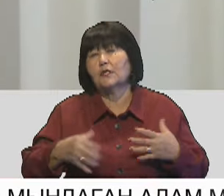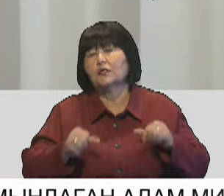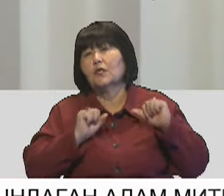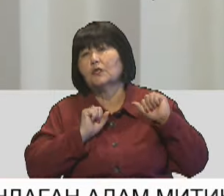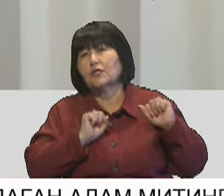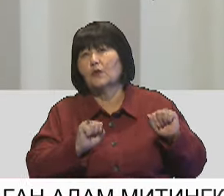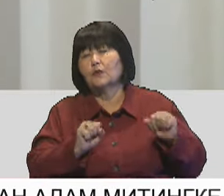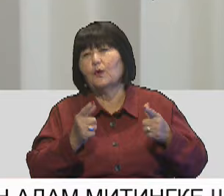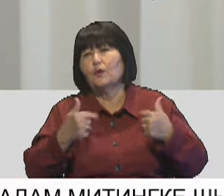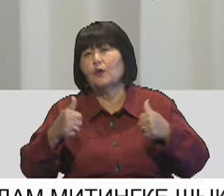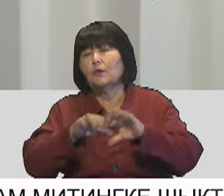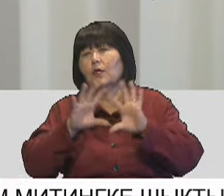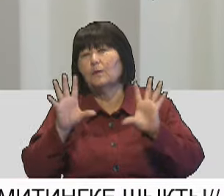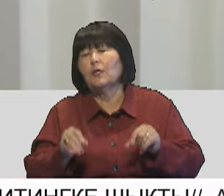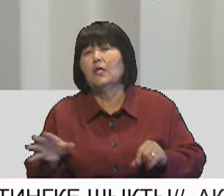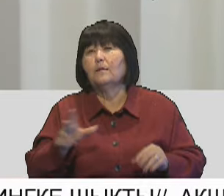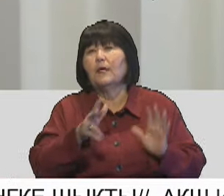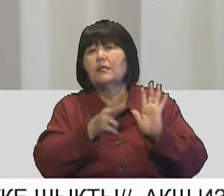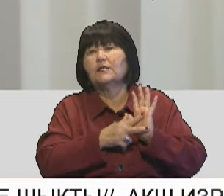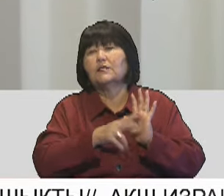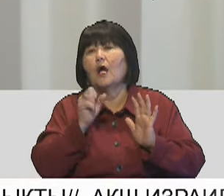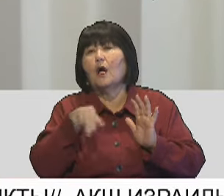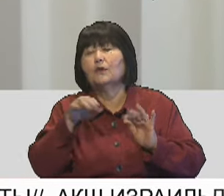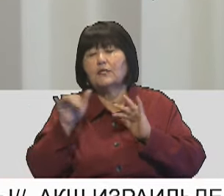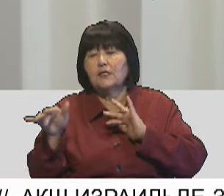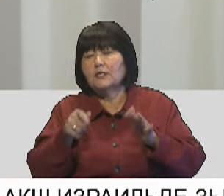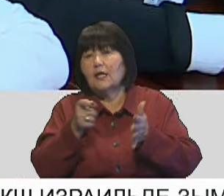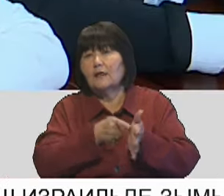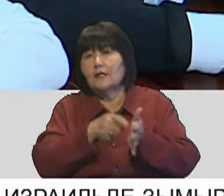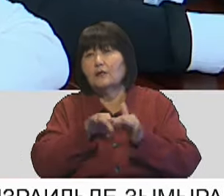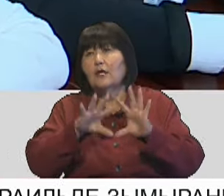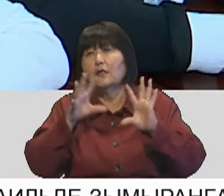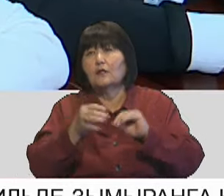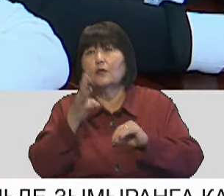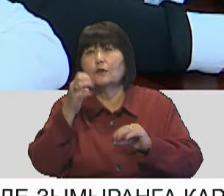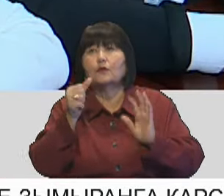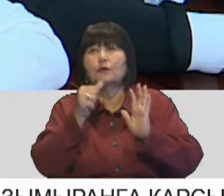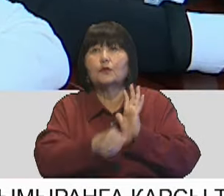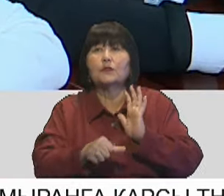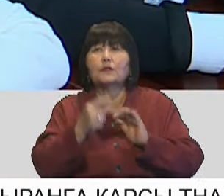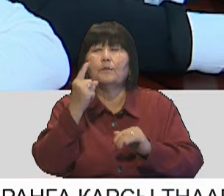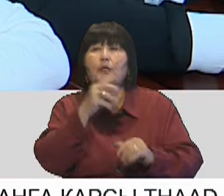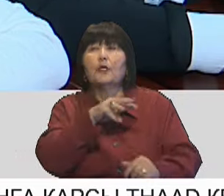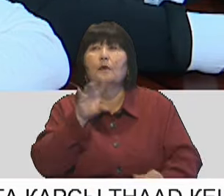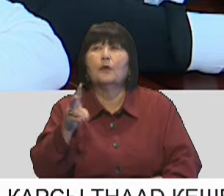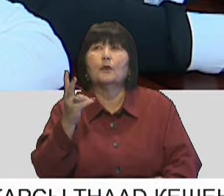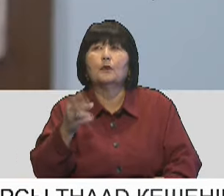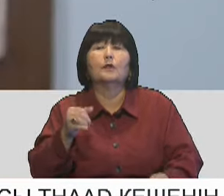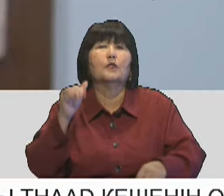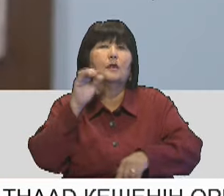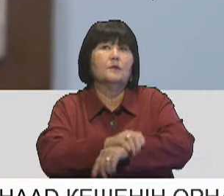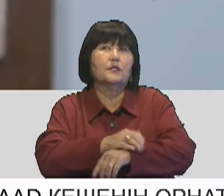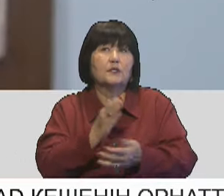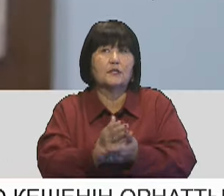saqtau uyumdarı boyunşa barlığı 8 auditlik iş-şara jürgizilip, nätijesinde 460 1 миллион теңгенің бұзушылықтары